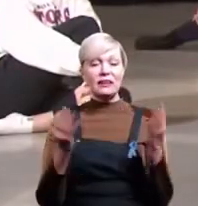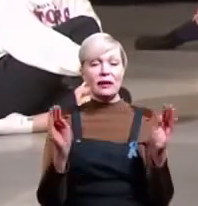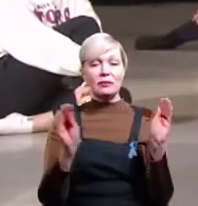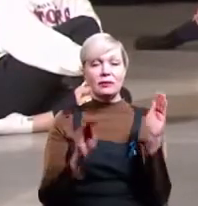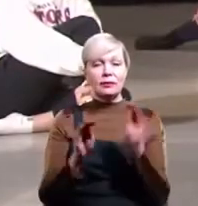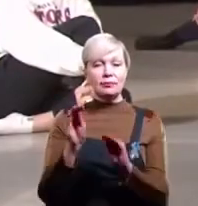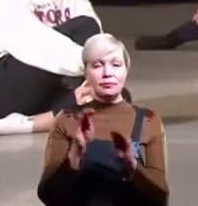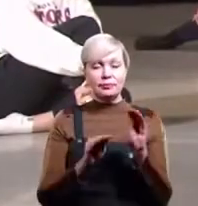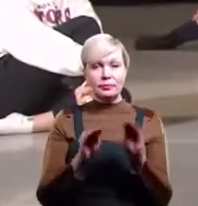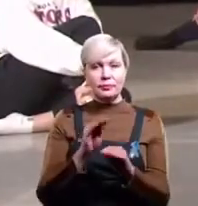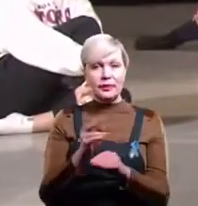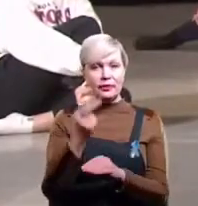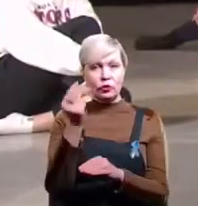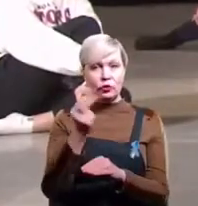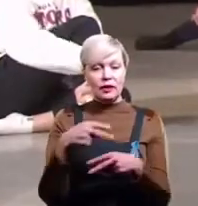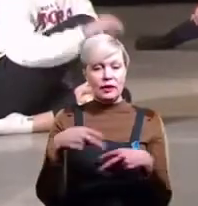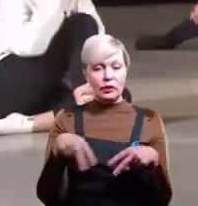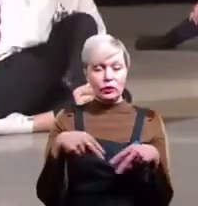То есть